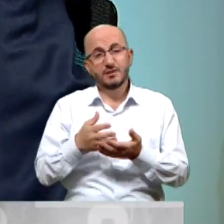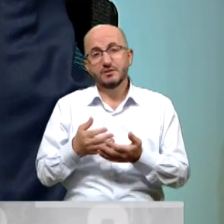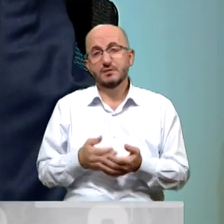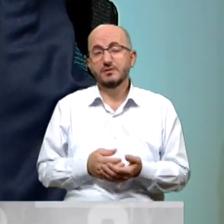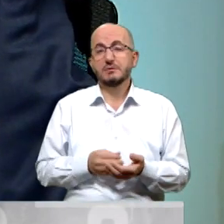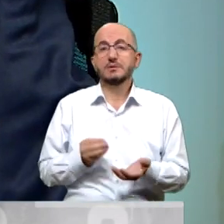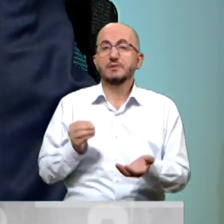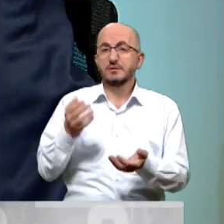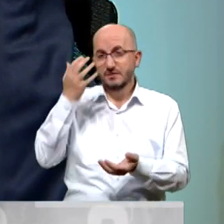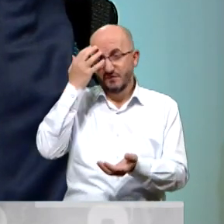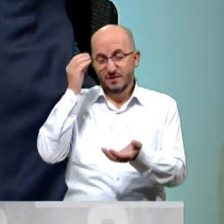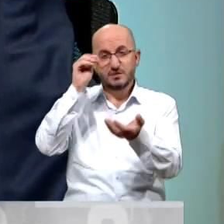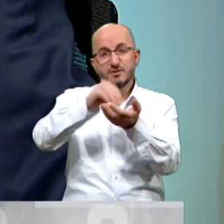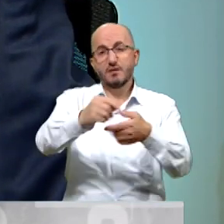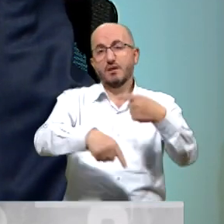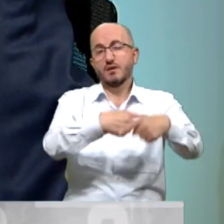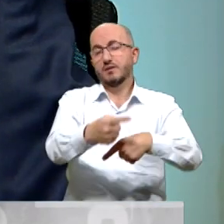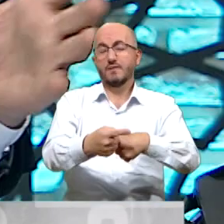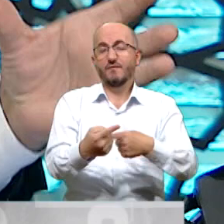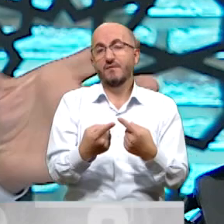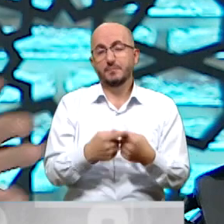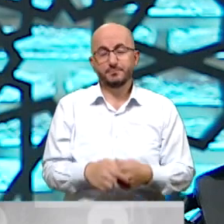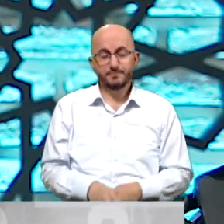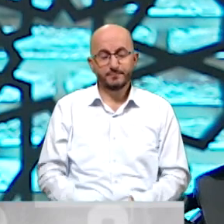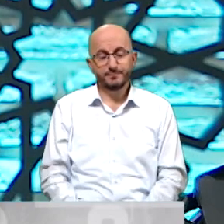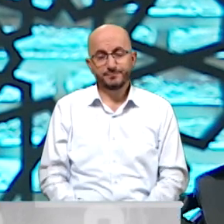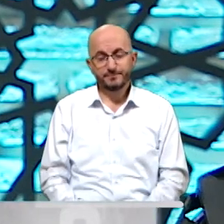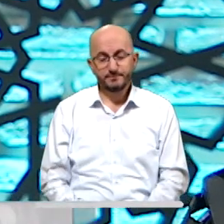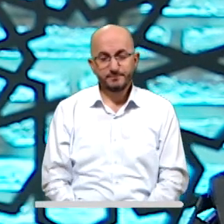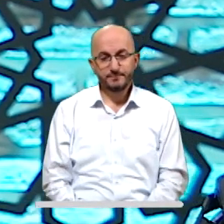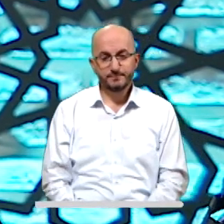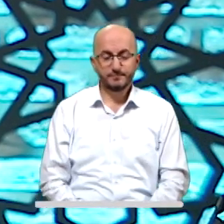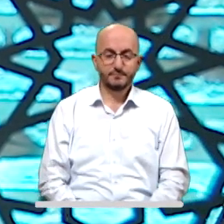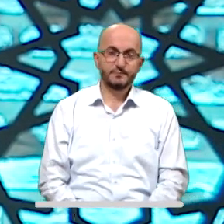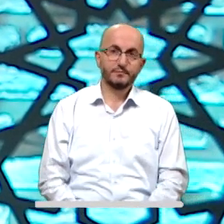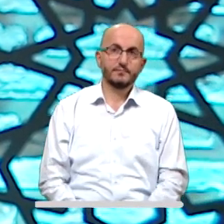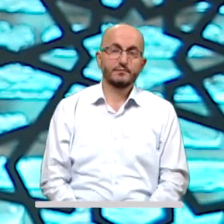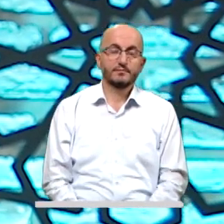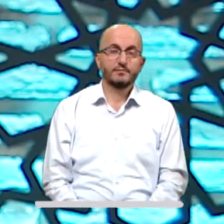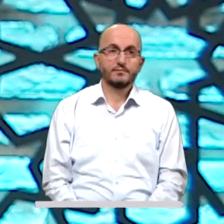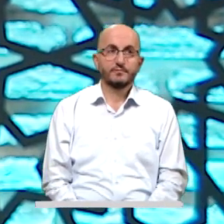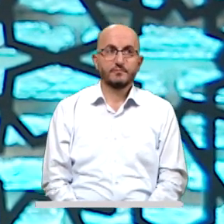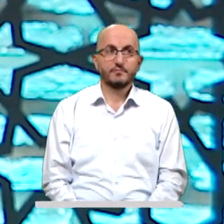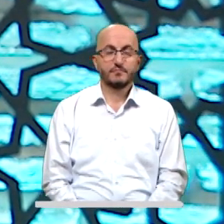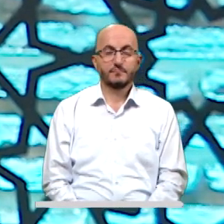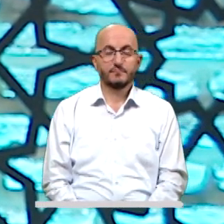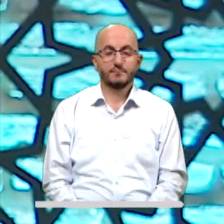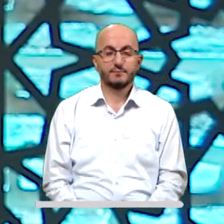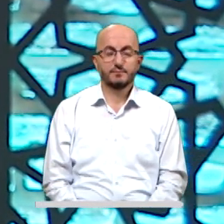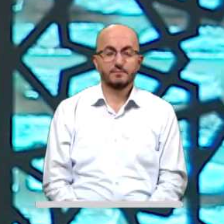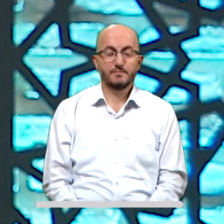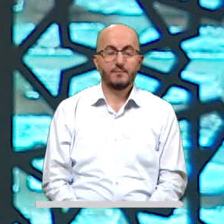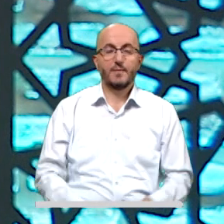cariye de onları farklı noktalardan infak ederek yapacaklar. Abi inşallah. Eyvallah. Bir telefonumuz daha varmış. Muhterem dostlar,